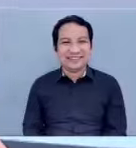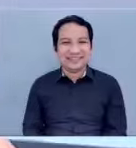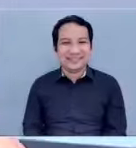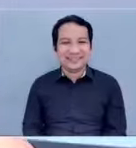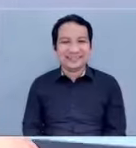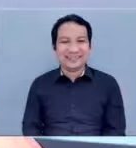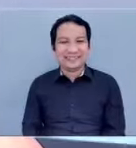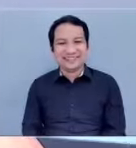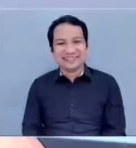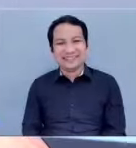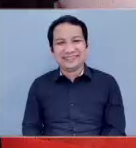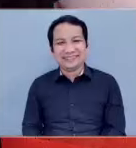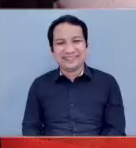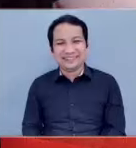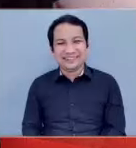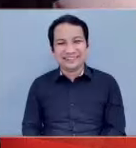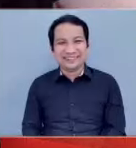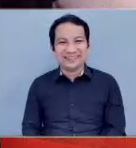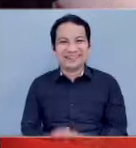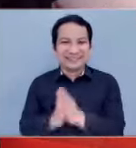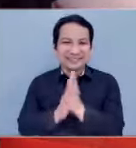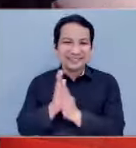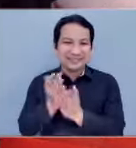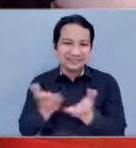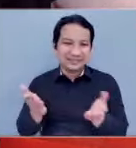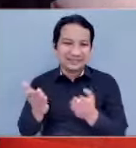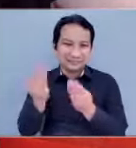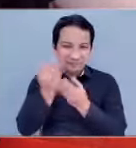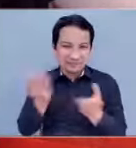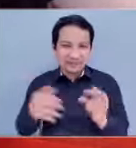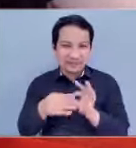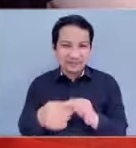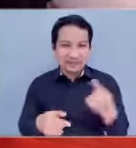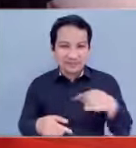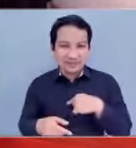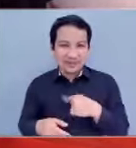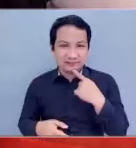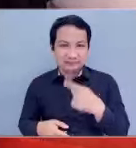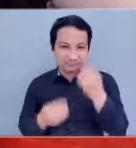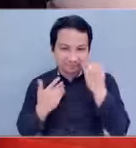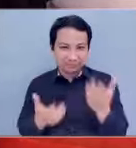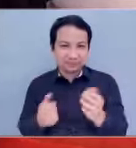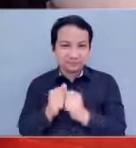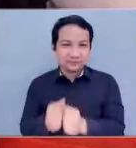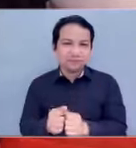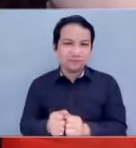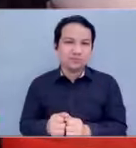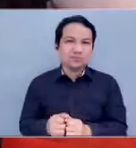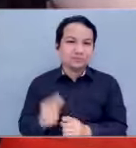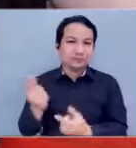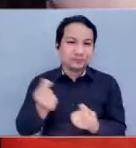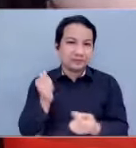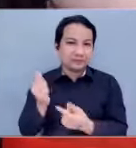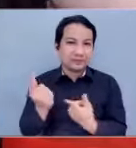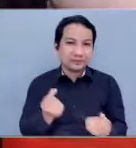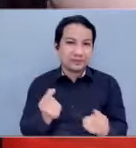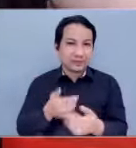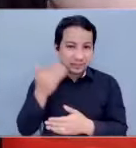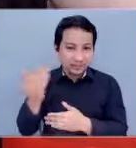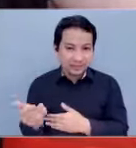Okay. Joseph, sobra excited naman for everything that's happening for you, for Hanford, for the things that you're about to do sa mga susunod